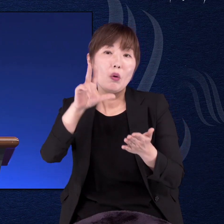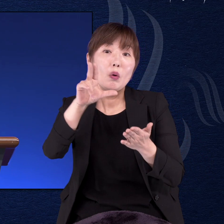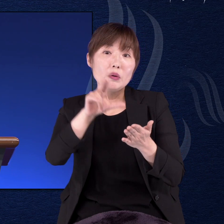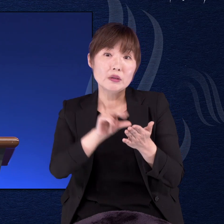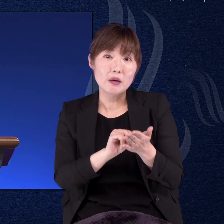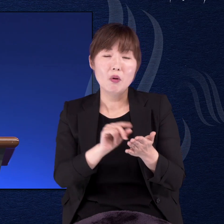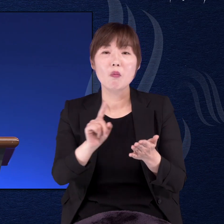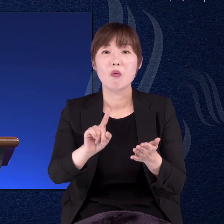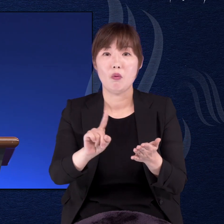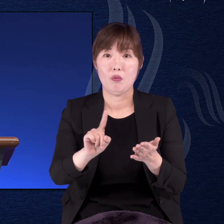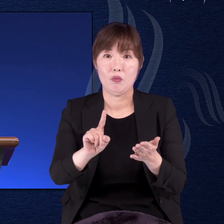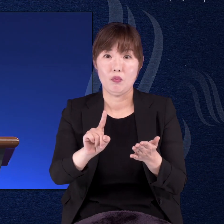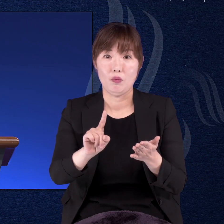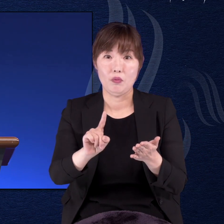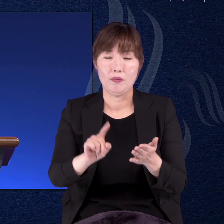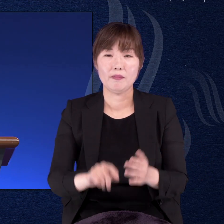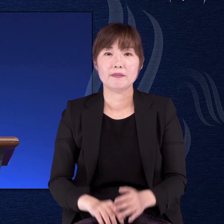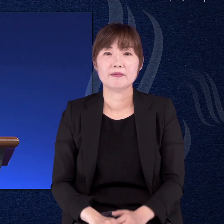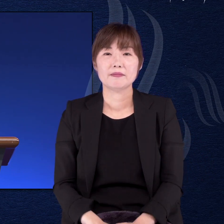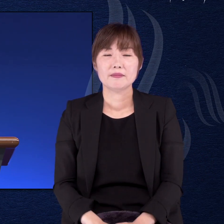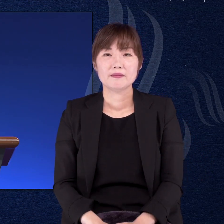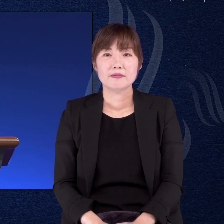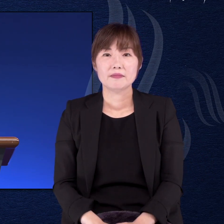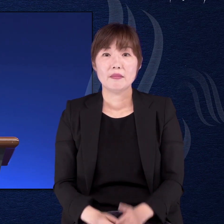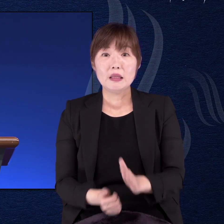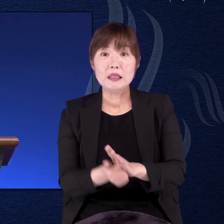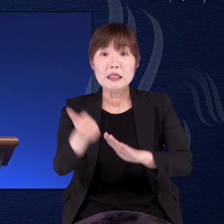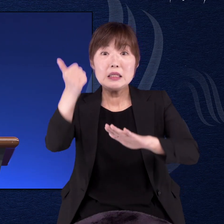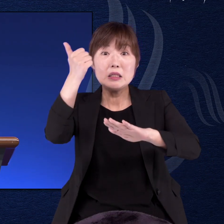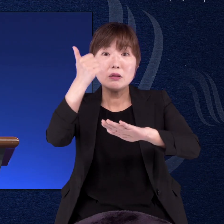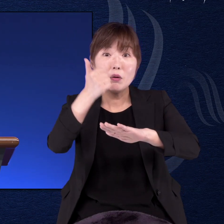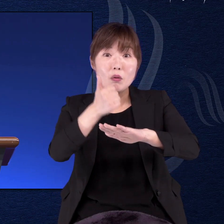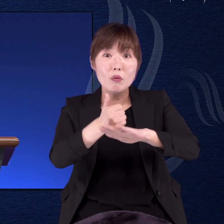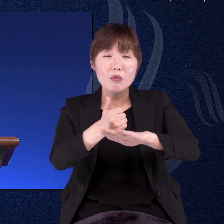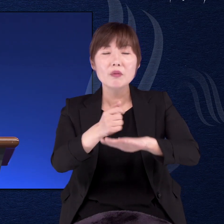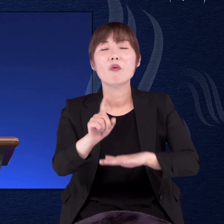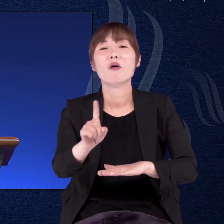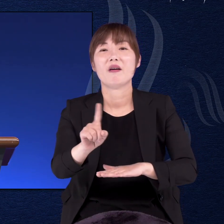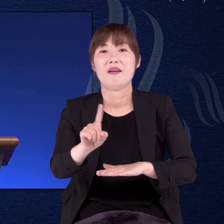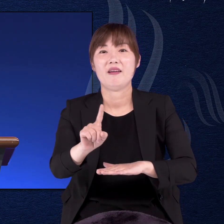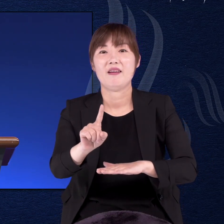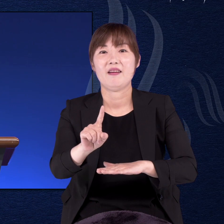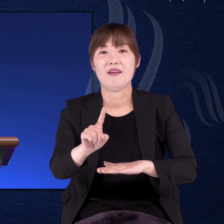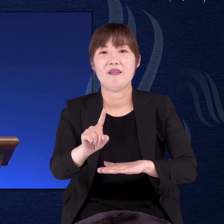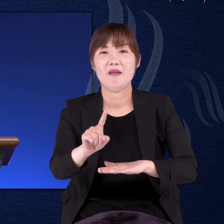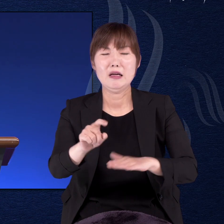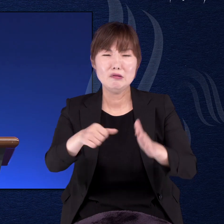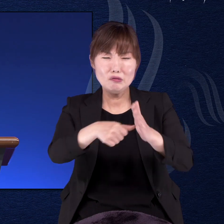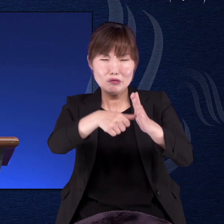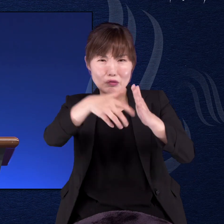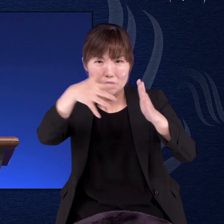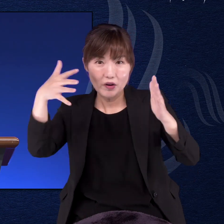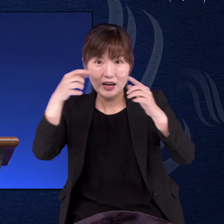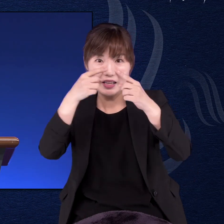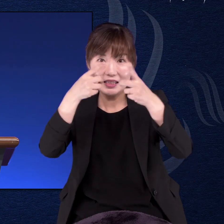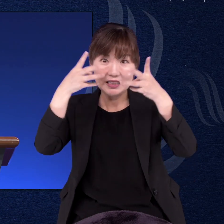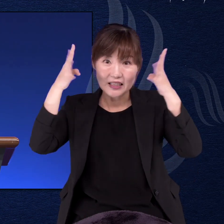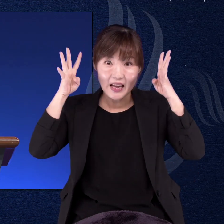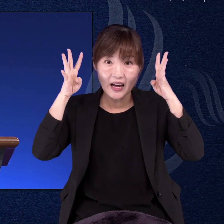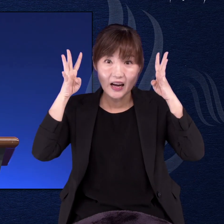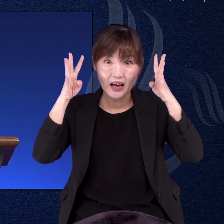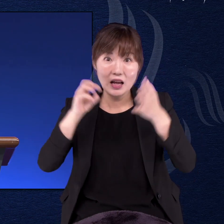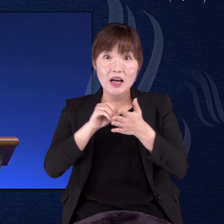성공이 뭔가요, 그럼? 아이비리그 가는 거? 스카이 대학 가는 거? 그게 과연